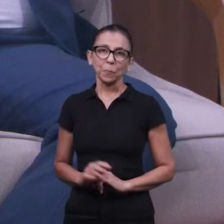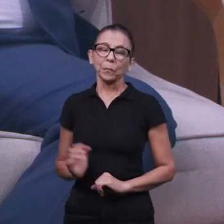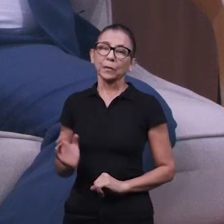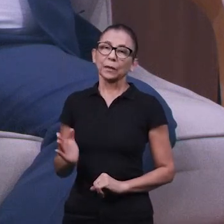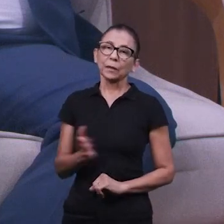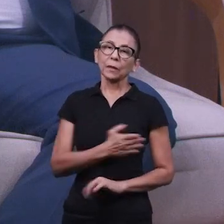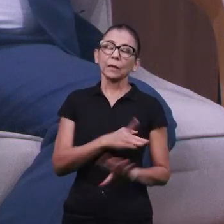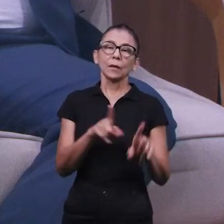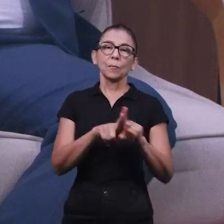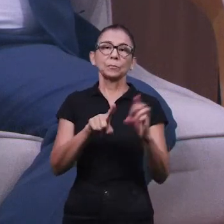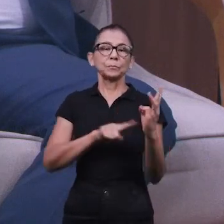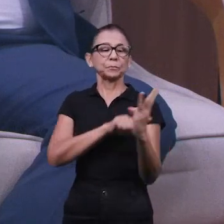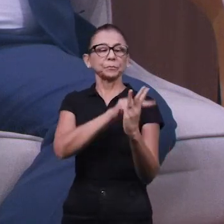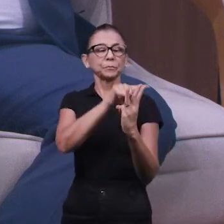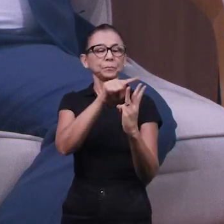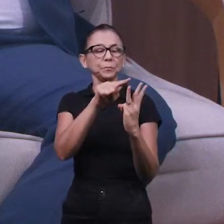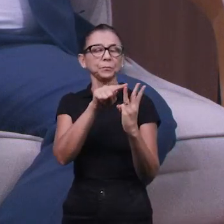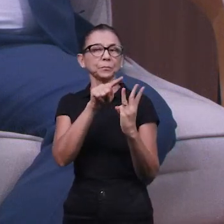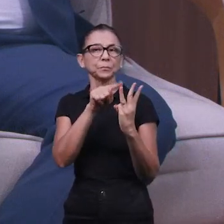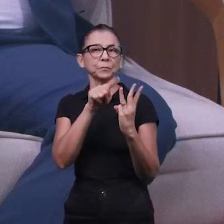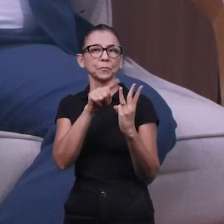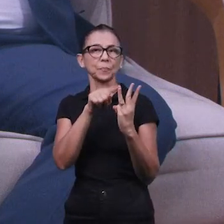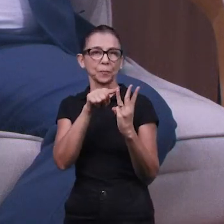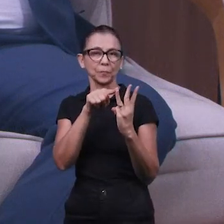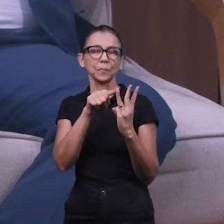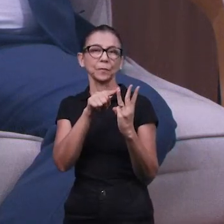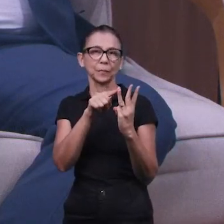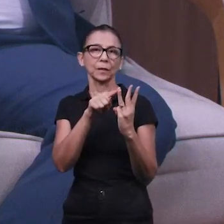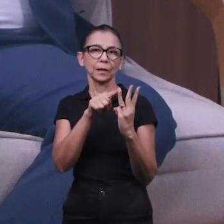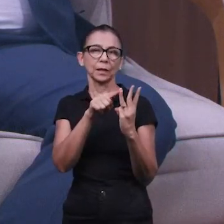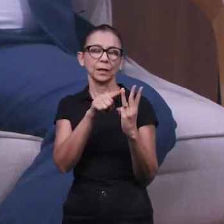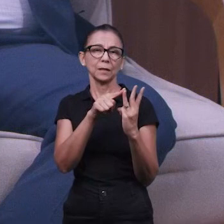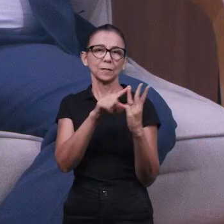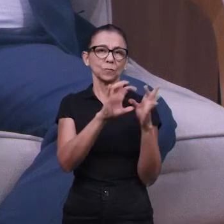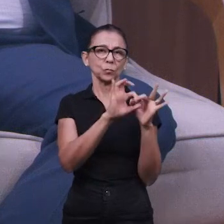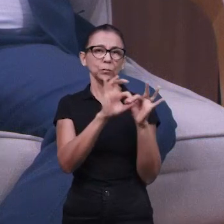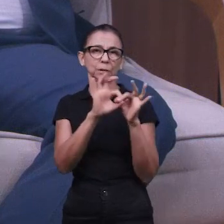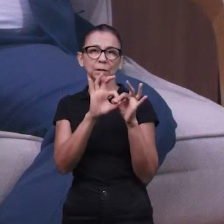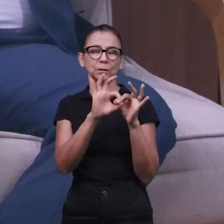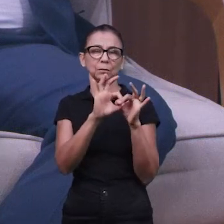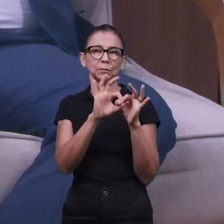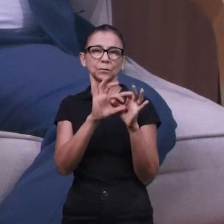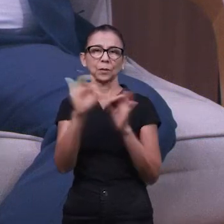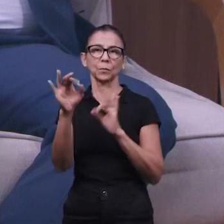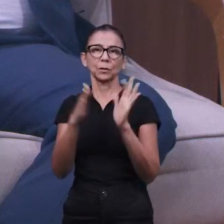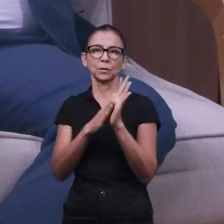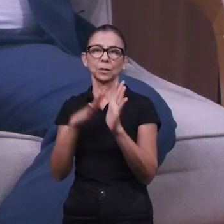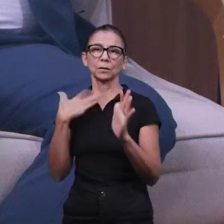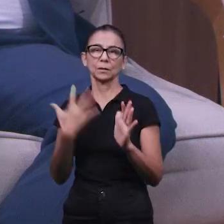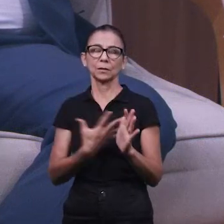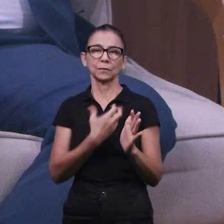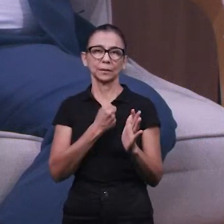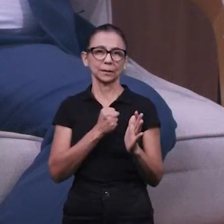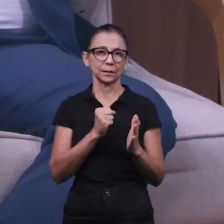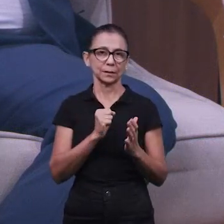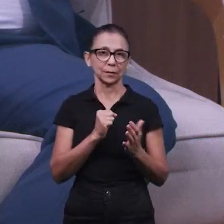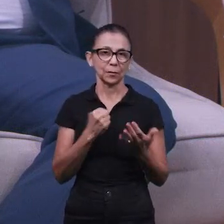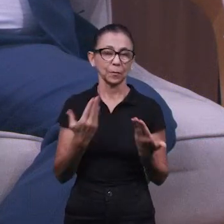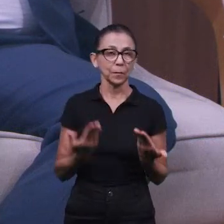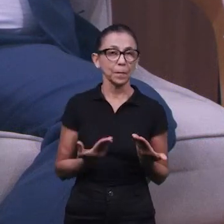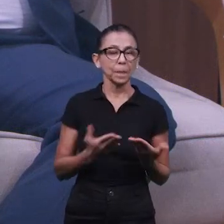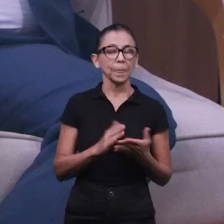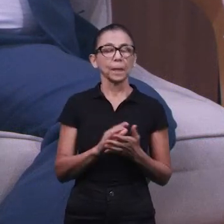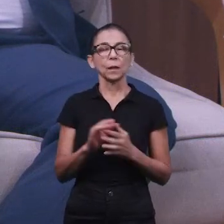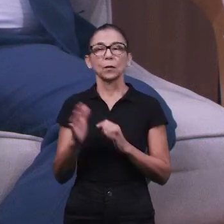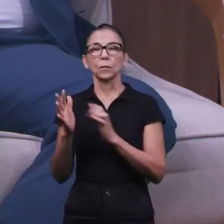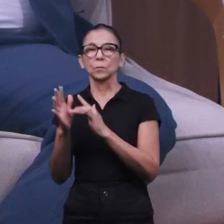Parce qu'ils sont liés, ils sont reliés avec le projet du salut. Parce que l'eau, comme